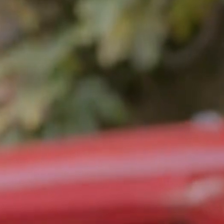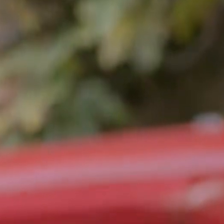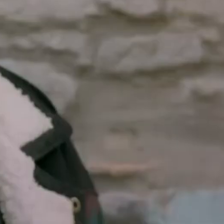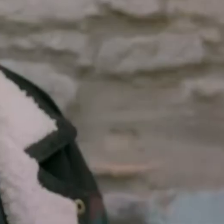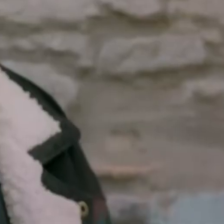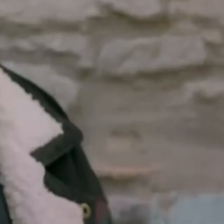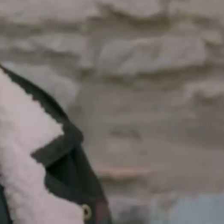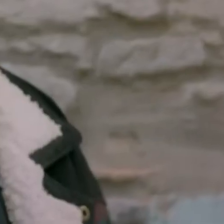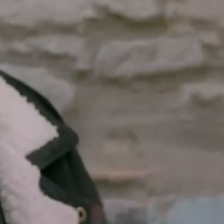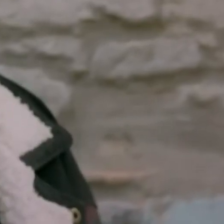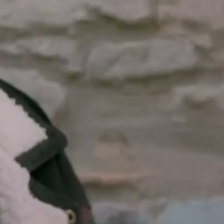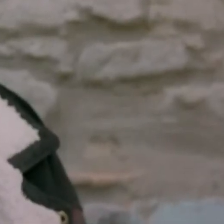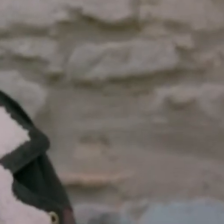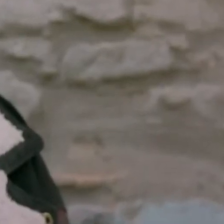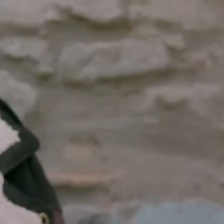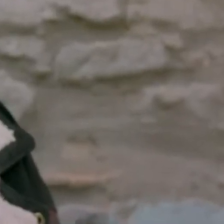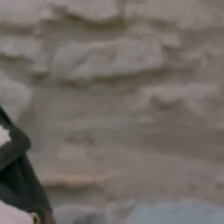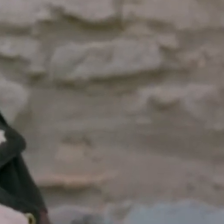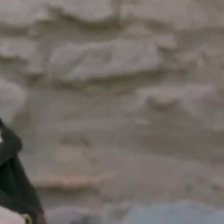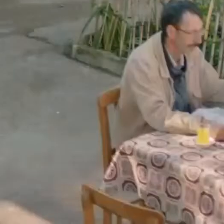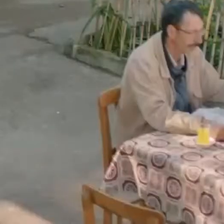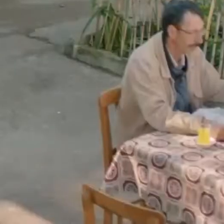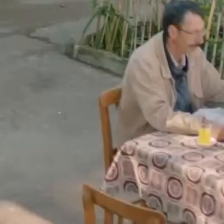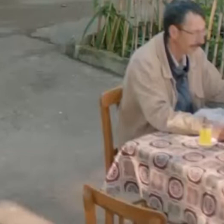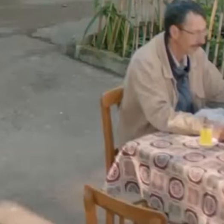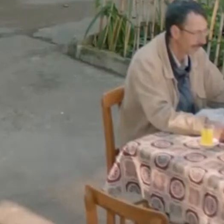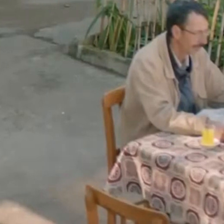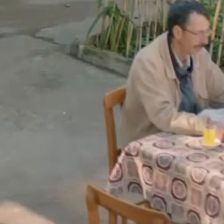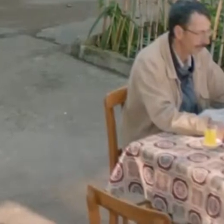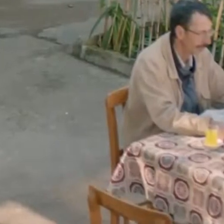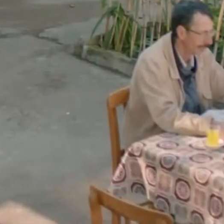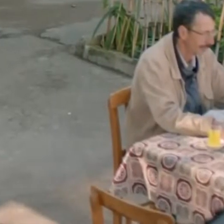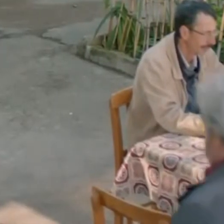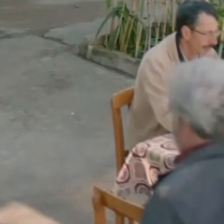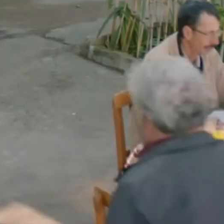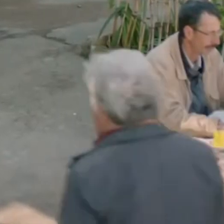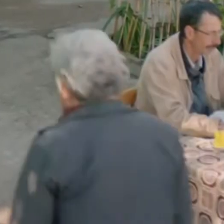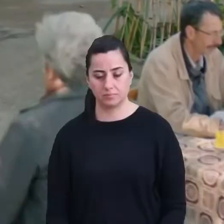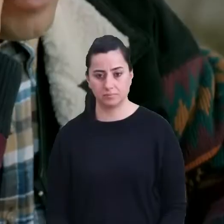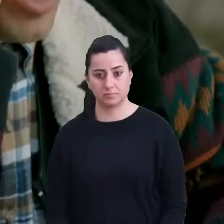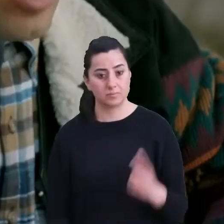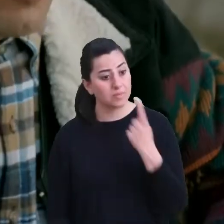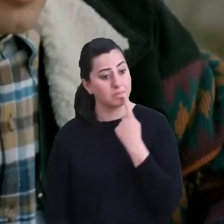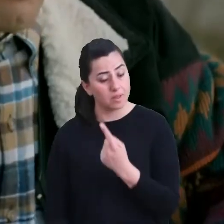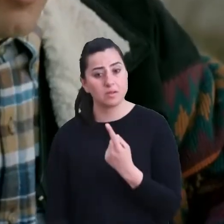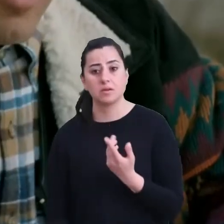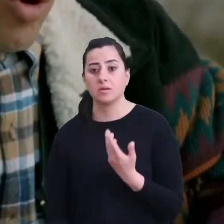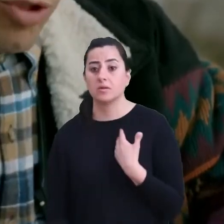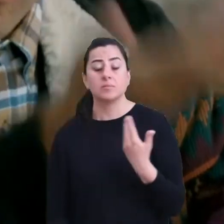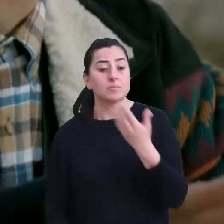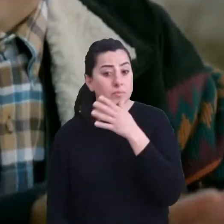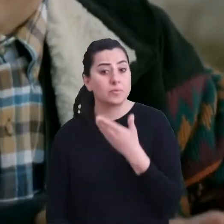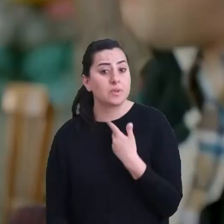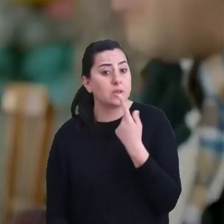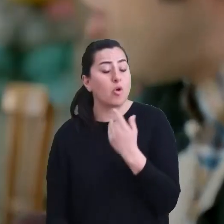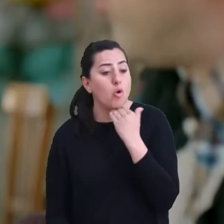Neşe soluklanıp hiddetle gitti. Süleyman duygularını içinden söyledi. Deseydin ya madem sen niye demiyorsun? Degi deyemek sen beni bilmiyor